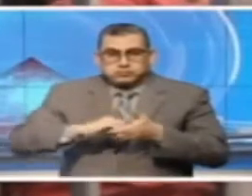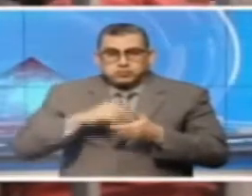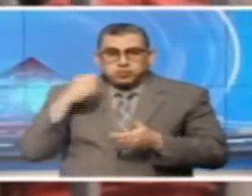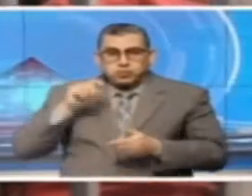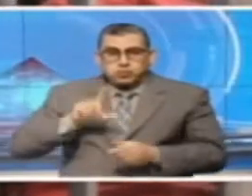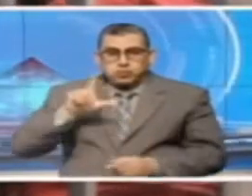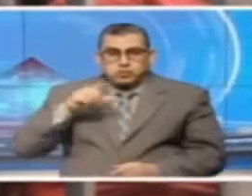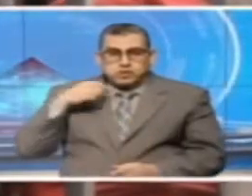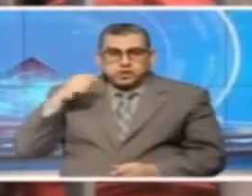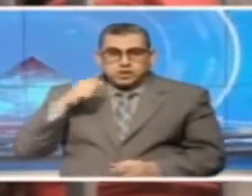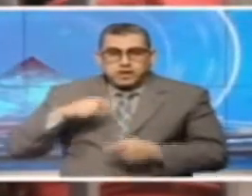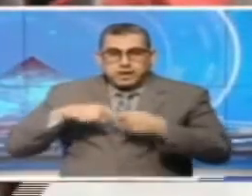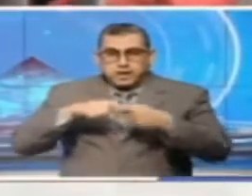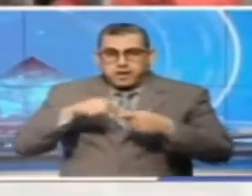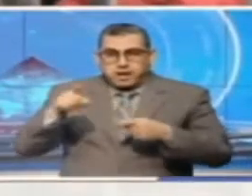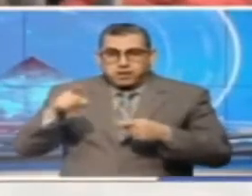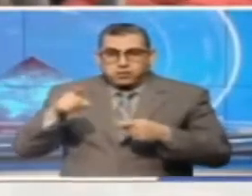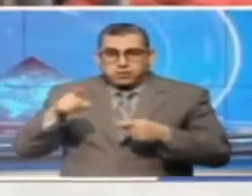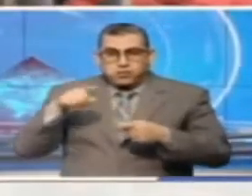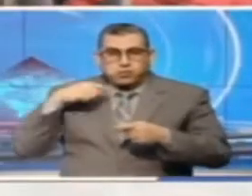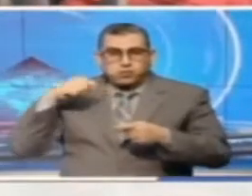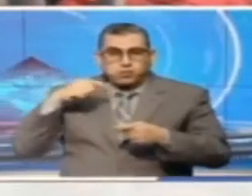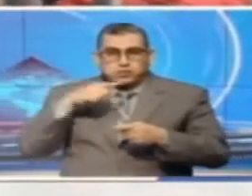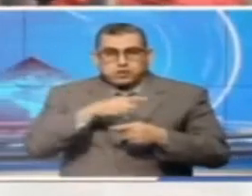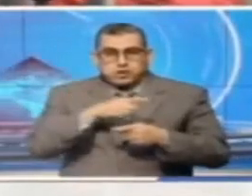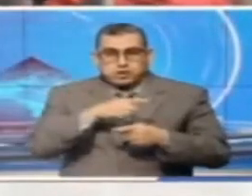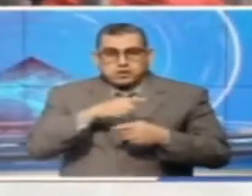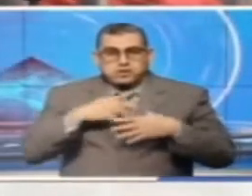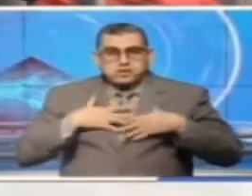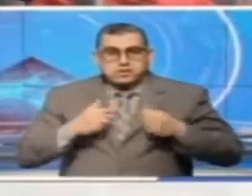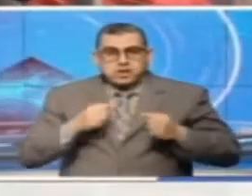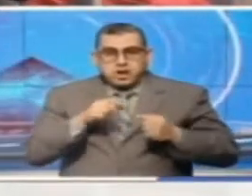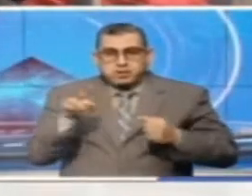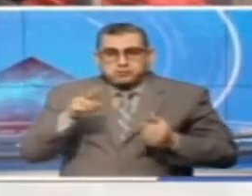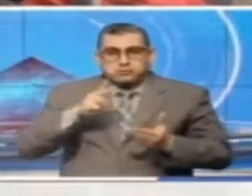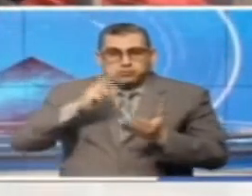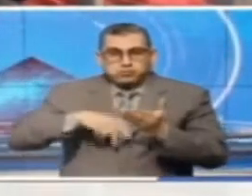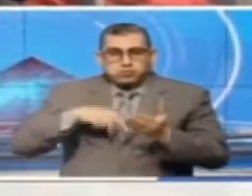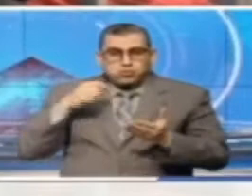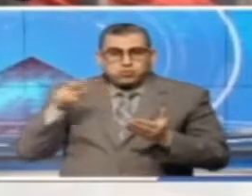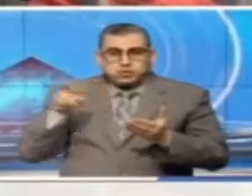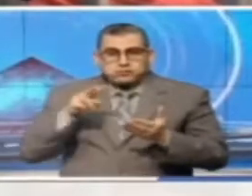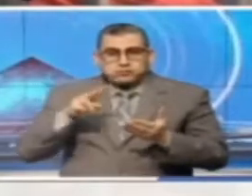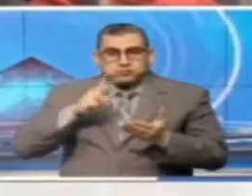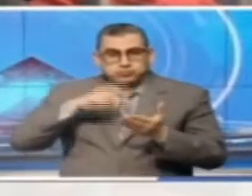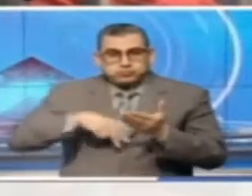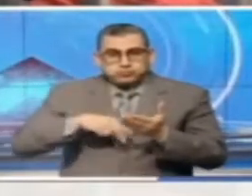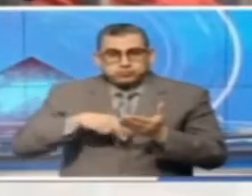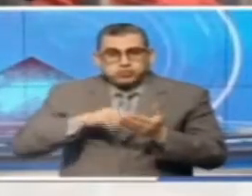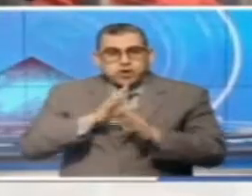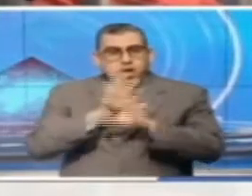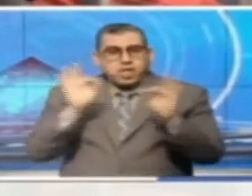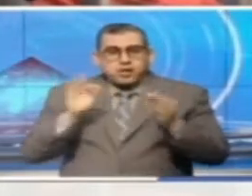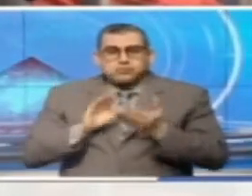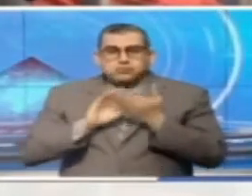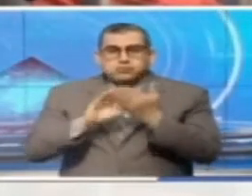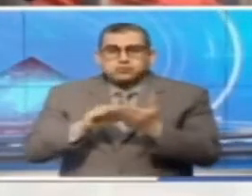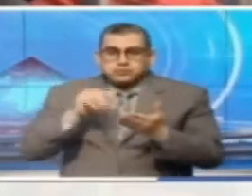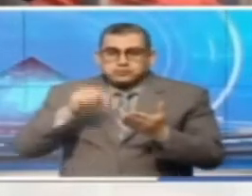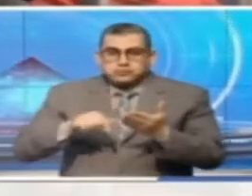الوزير، وزير النقل ووزير الصحة، وزارة الصحة، بتسخير كل